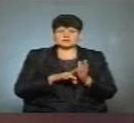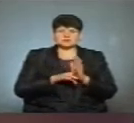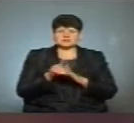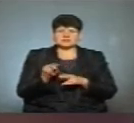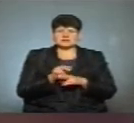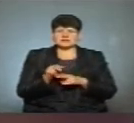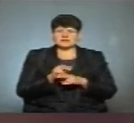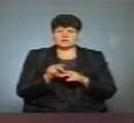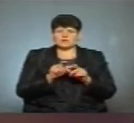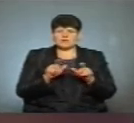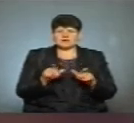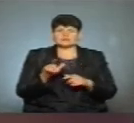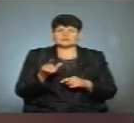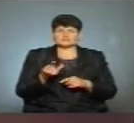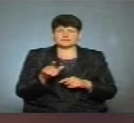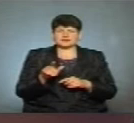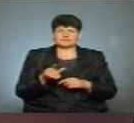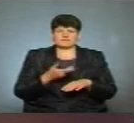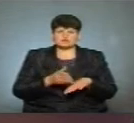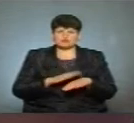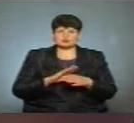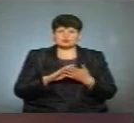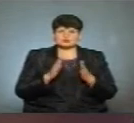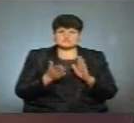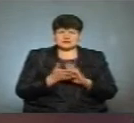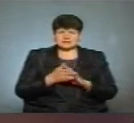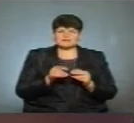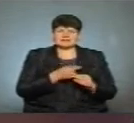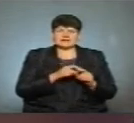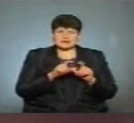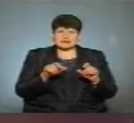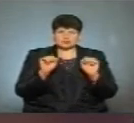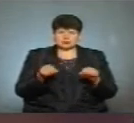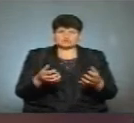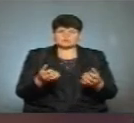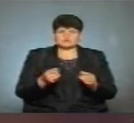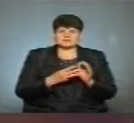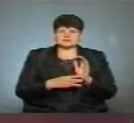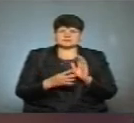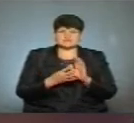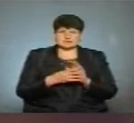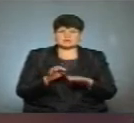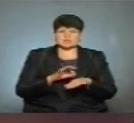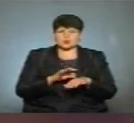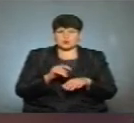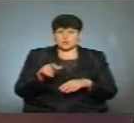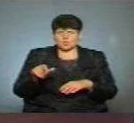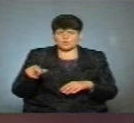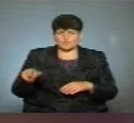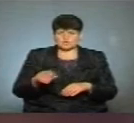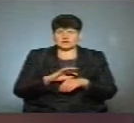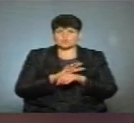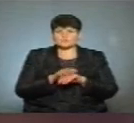людей з COVID-19 у важкому стані. У лікарні можуть прийняти 89 хворих на COVID-19, каже Вадим